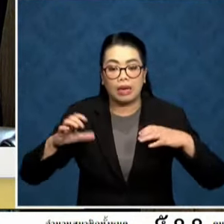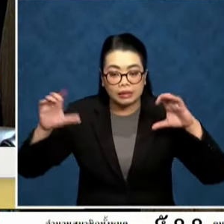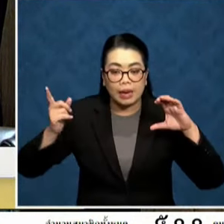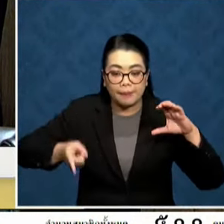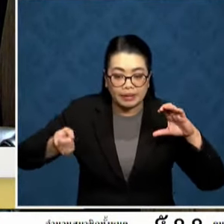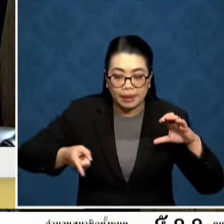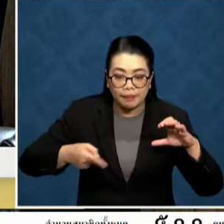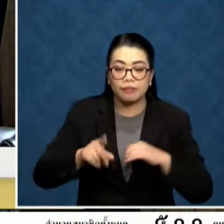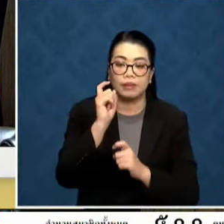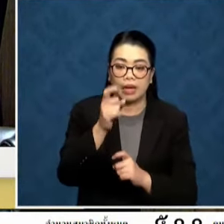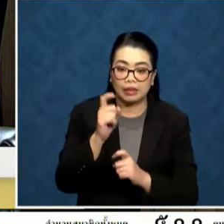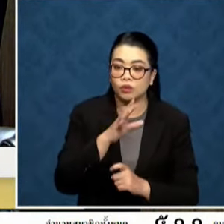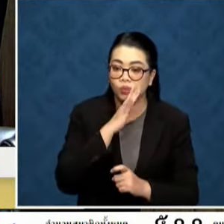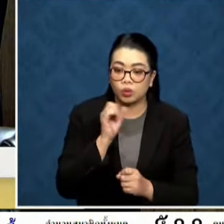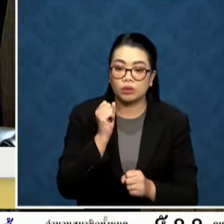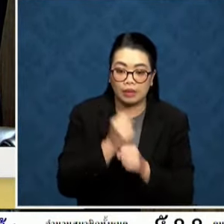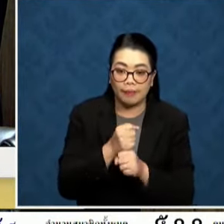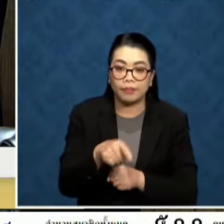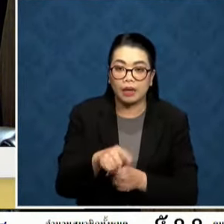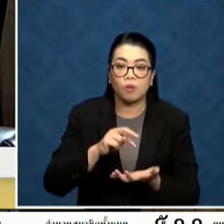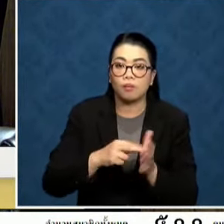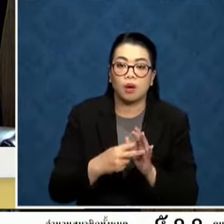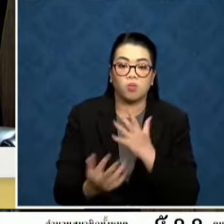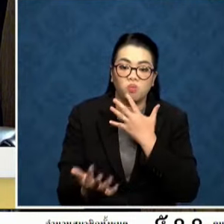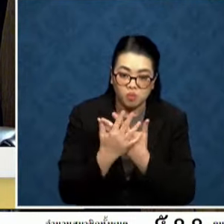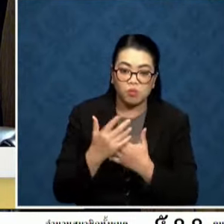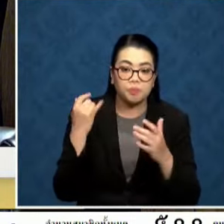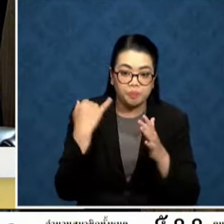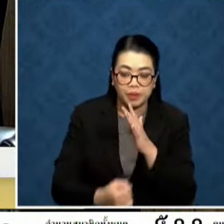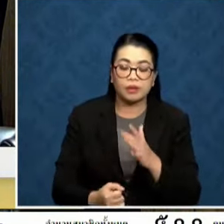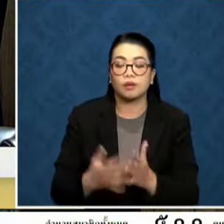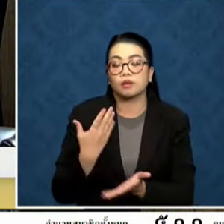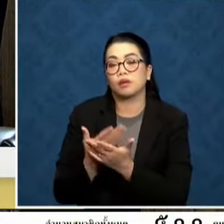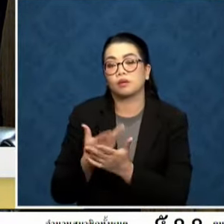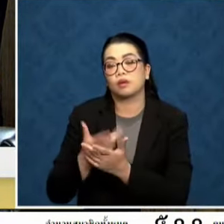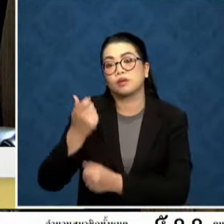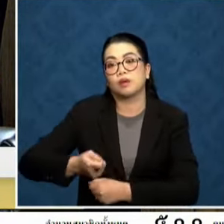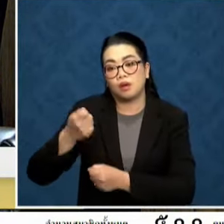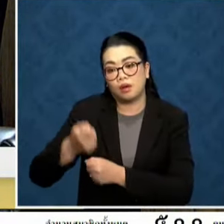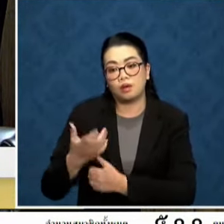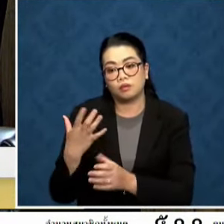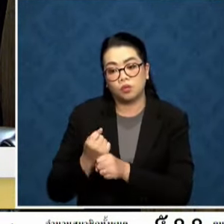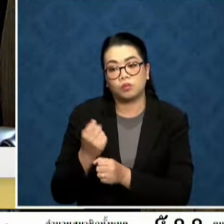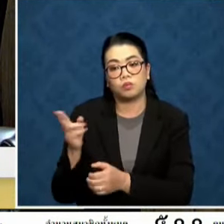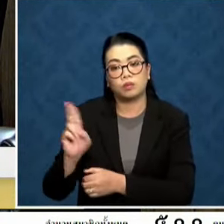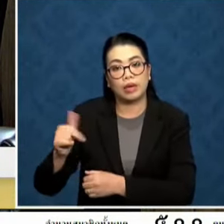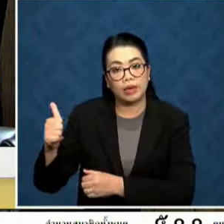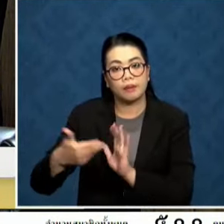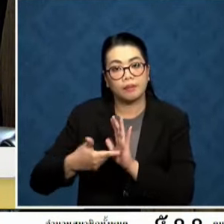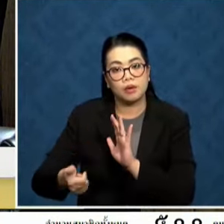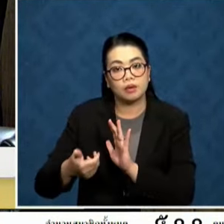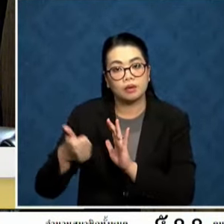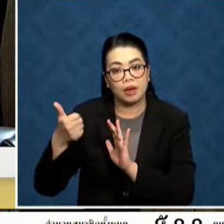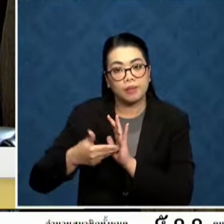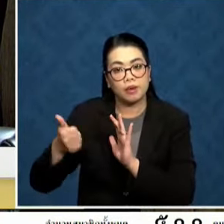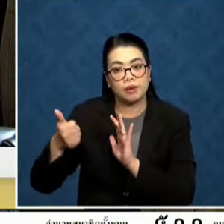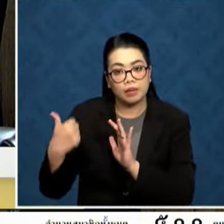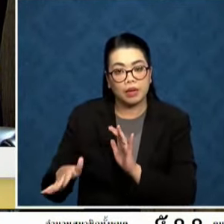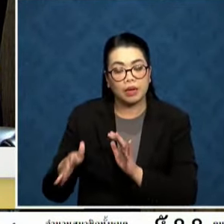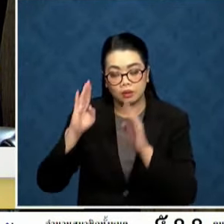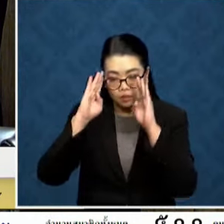เนี่ยไปเสี่ยงกับท่านด้วยส่วนเงินจากธกสเนี่ยตกลงว่าจะใช้ได้หรือไม่ได้เนี่ยจะเป็นไปตามวัตถุประสงค์ตาม